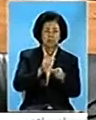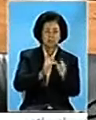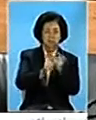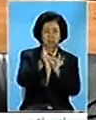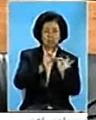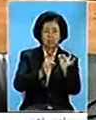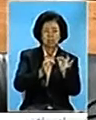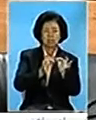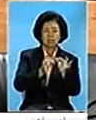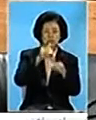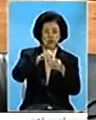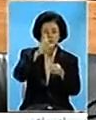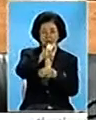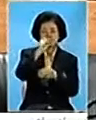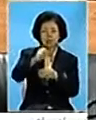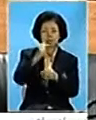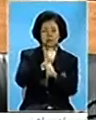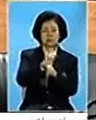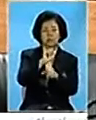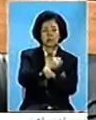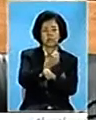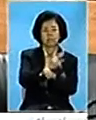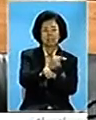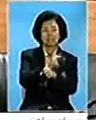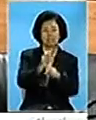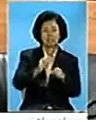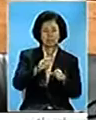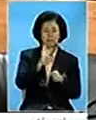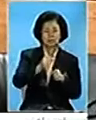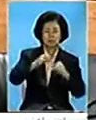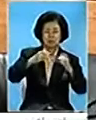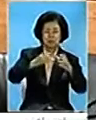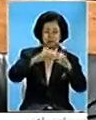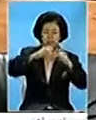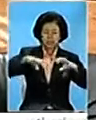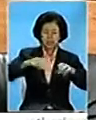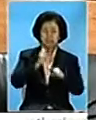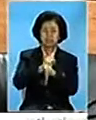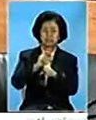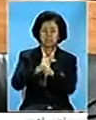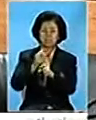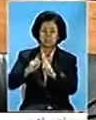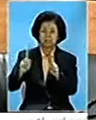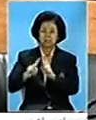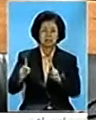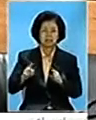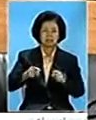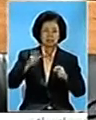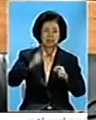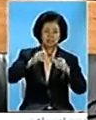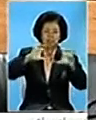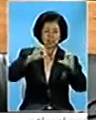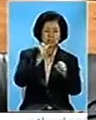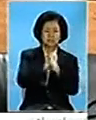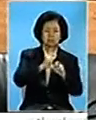าที่ฝ่ายนิติบัญญัติฝ่ายค้านก็ทำหน้าที่อย่างหนึ่งเวลาไปเป็นรัฐบาลนั่งในตำแหน่งบริหารก็ทำหน้าที่อีกอย่างหนึ่งทำให้กลไก